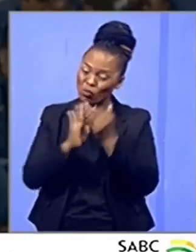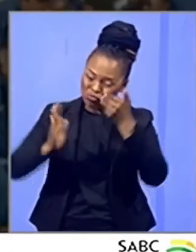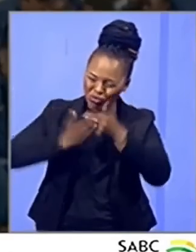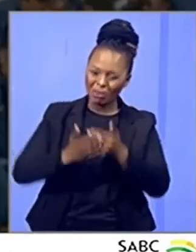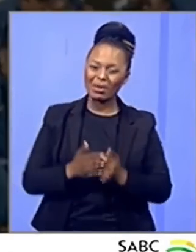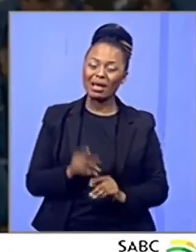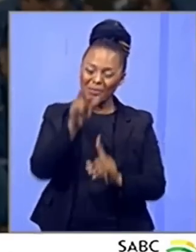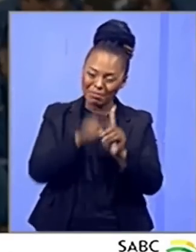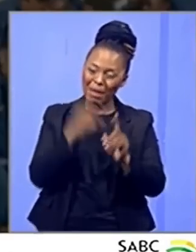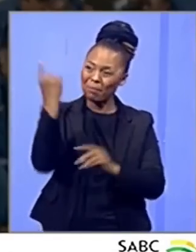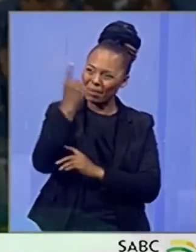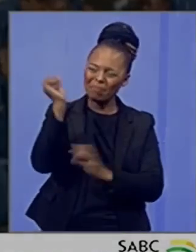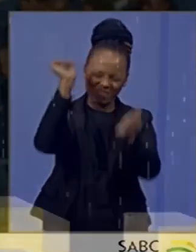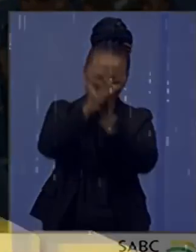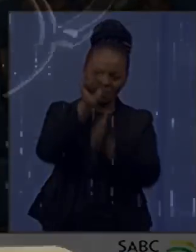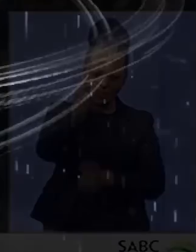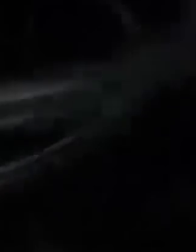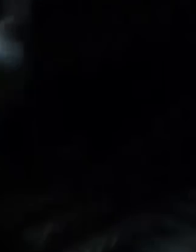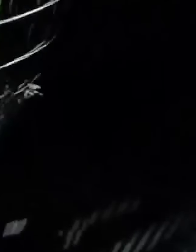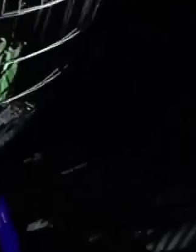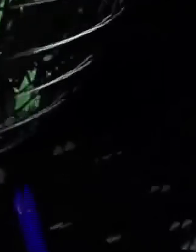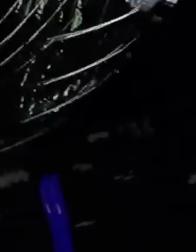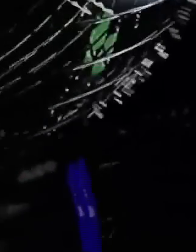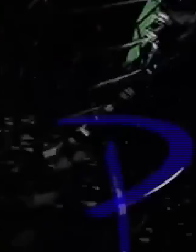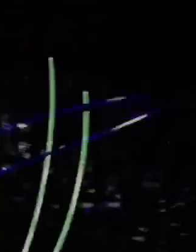kgolegong e le go romela molaetša.